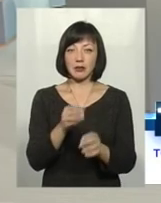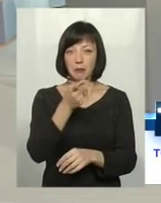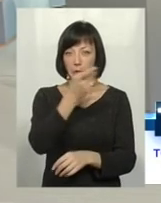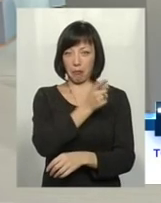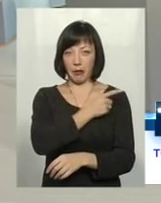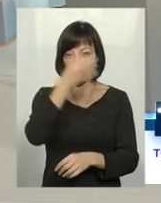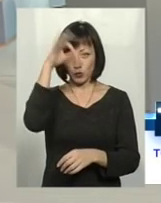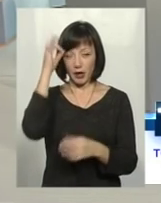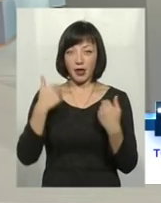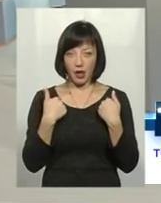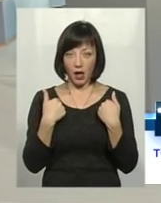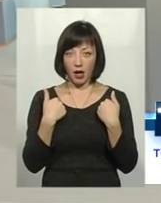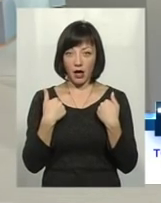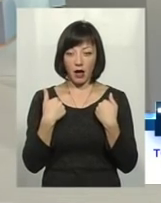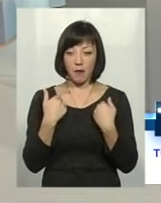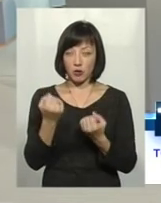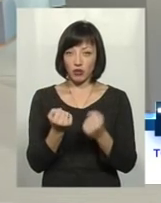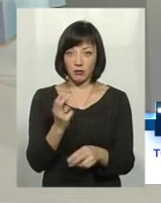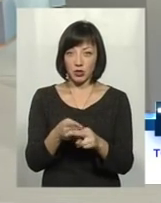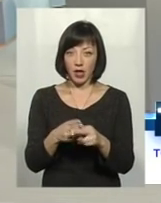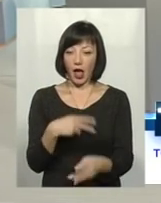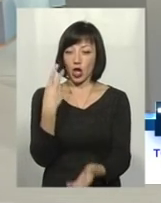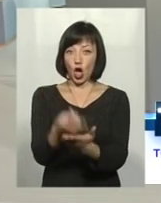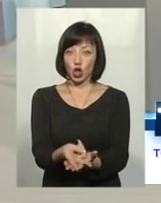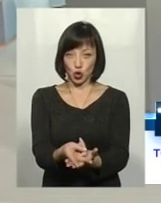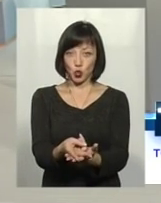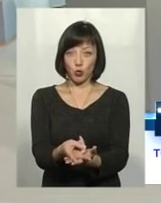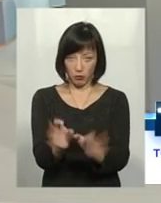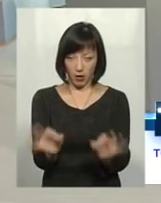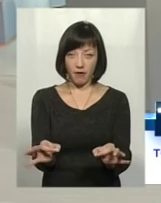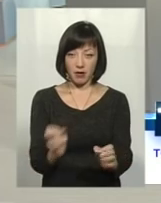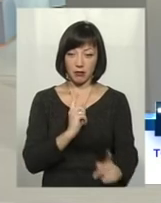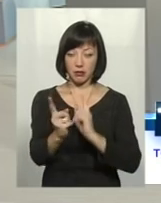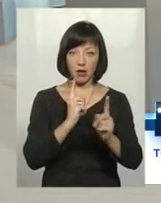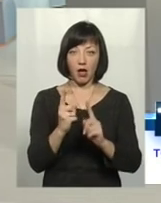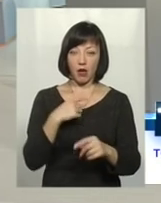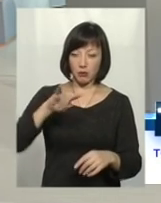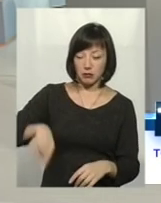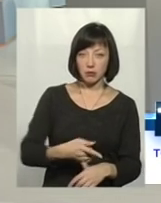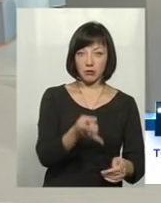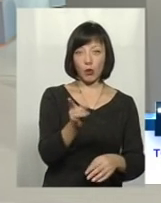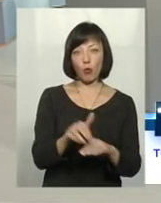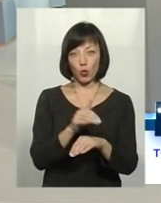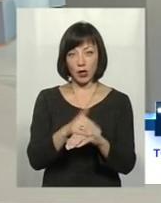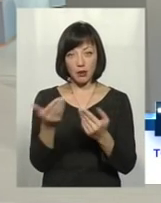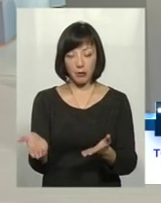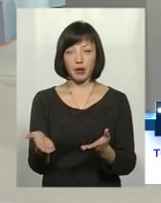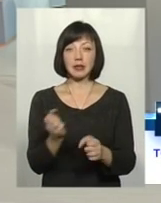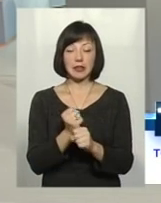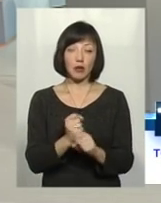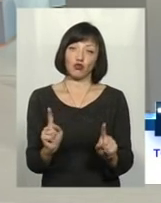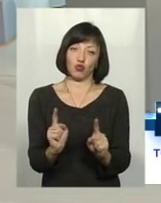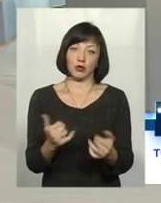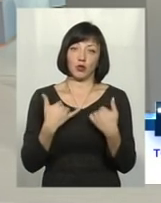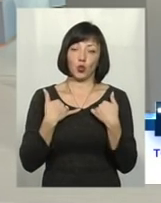Тому що я ж, якщо я машині не мішаю, я ж не лежу на проїжджій часті, правильно? І машина мене не об'їжджає. Будьте добрі, зробіть щось